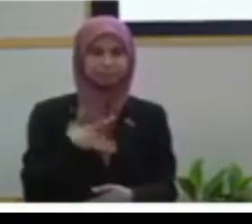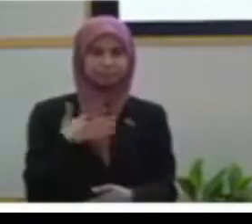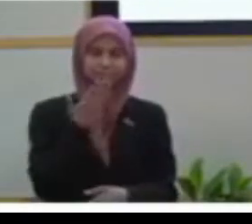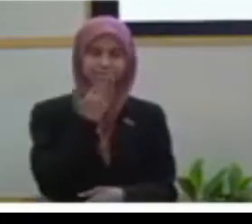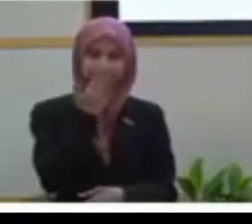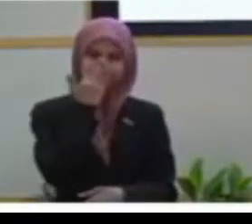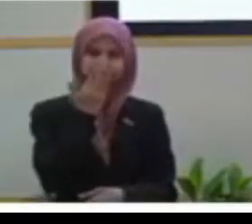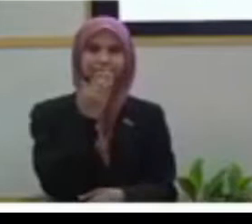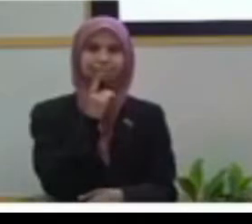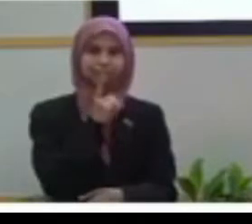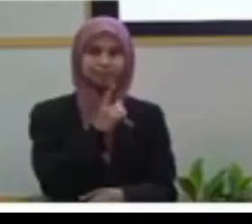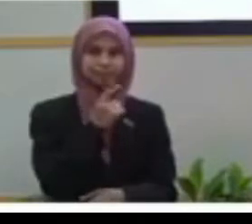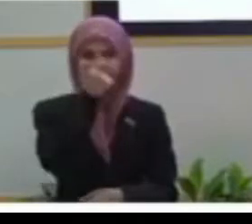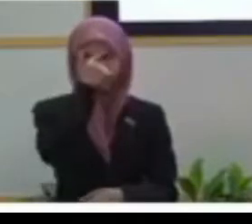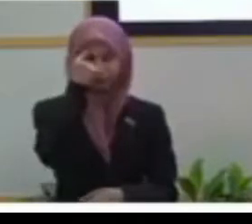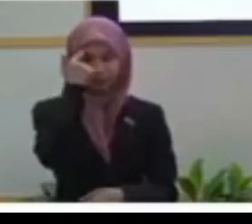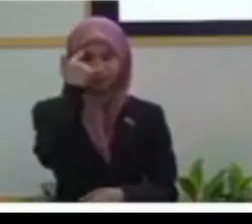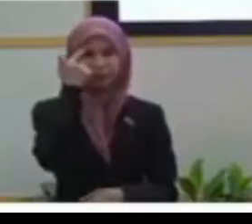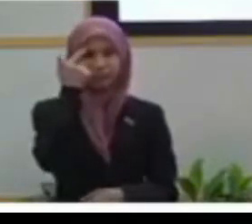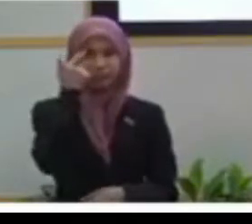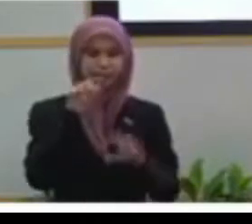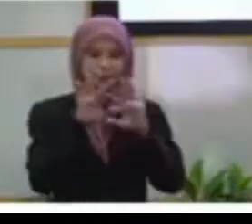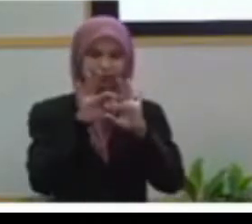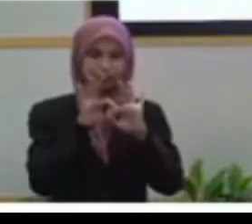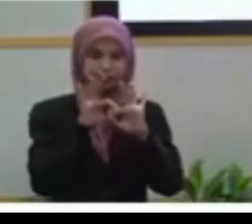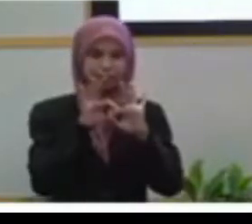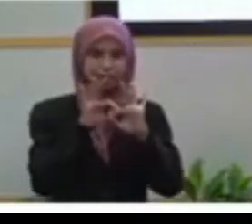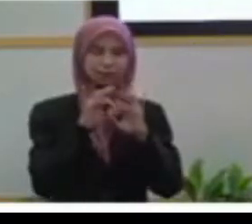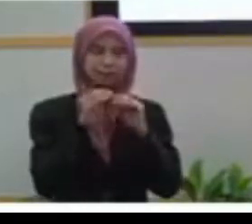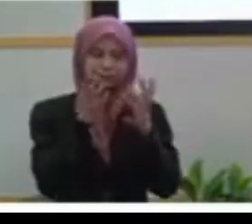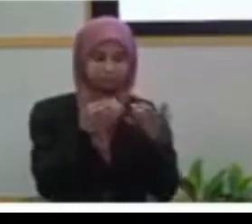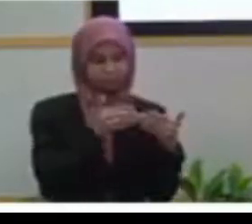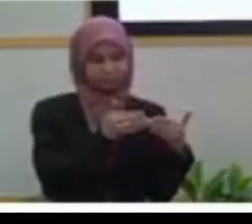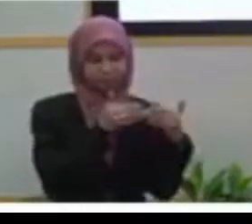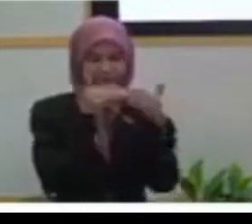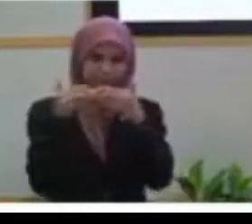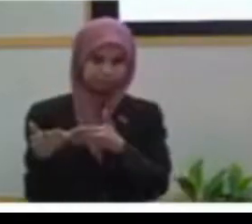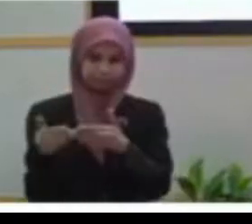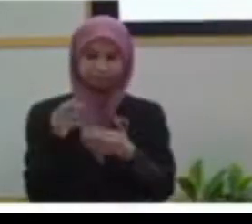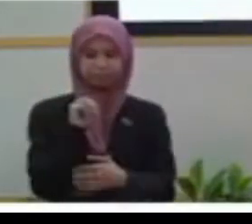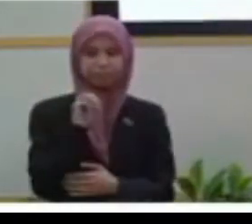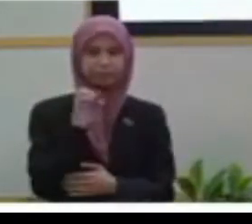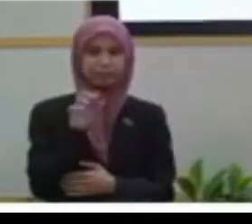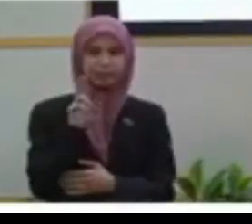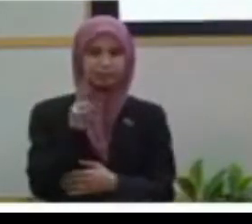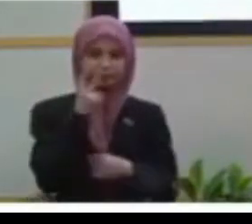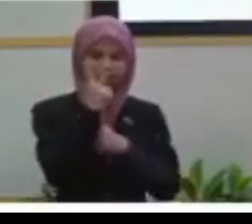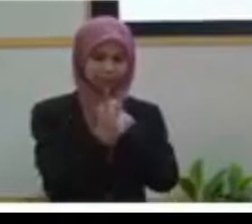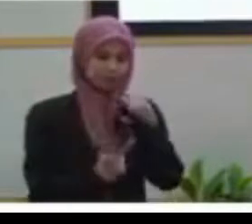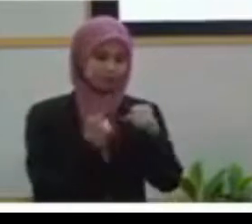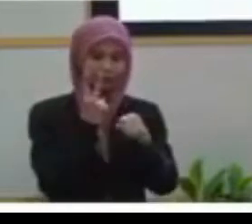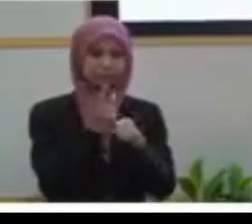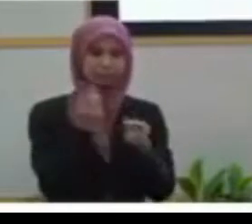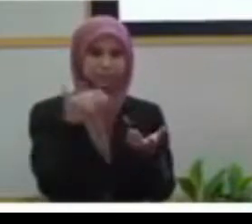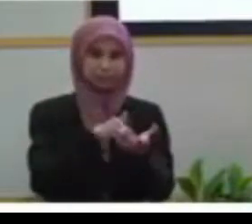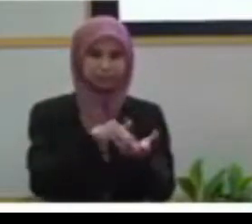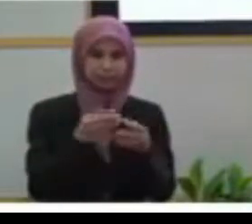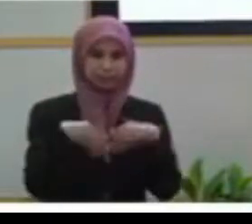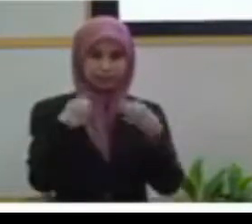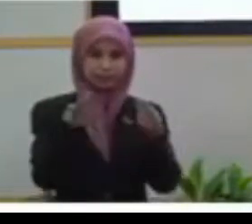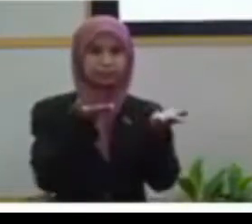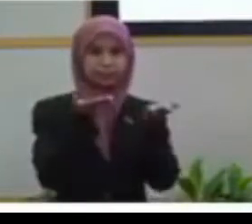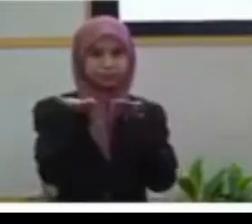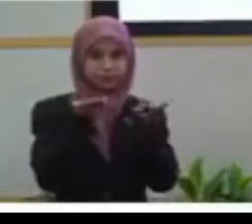bersyukur kerana Persatuan Orang Pekak Pulau Pinang sudi menyambung MOU untuk 2 tahun lagi, memberi